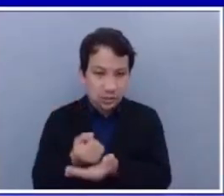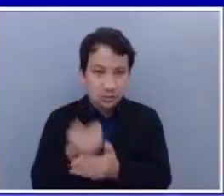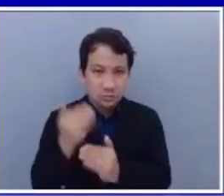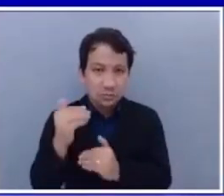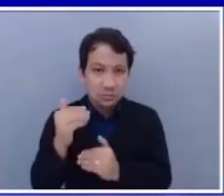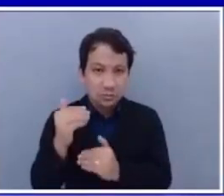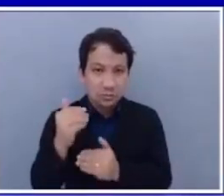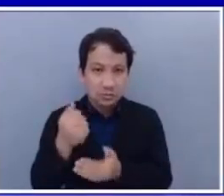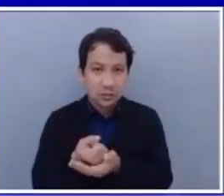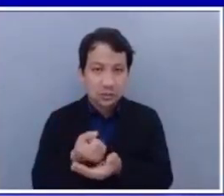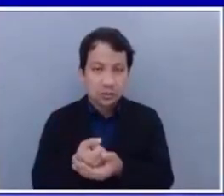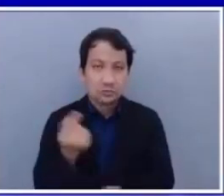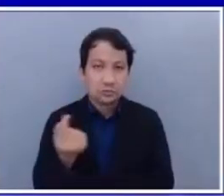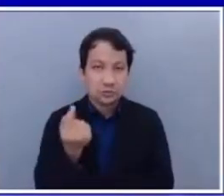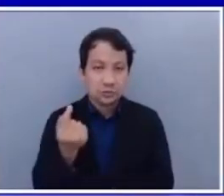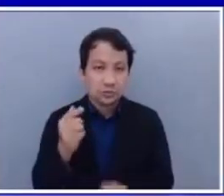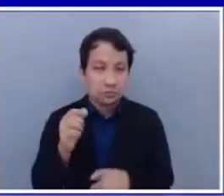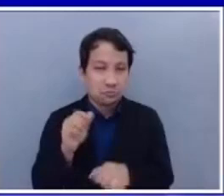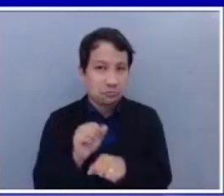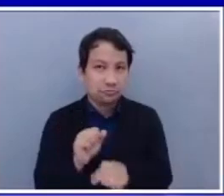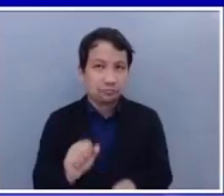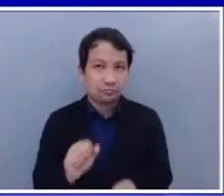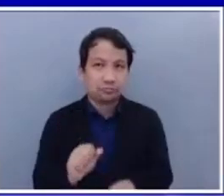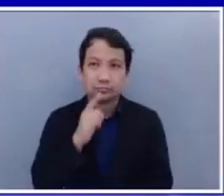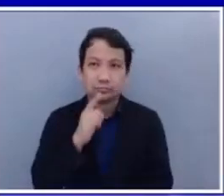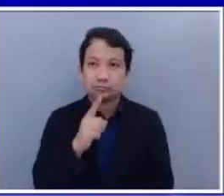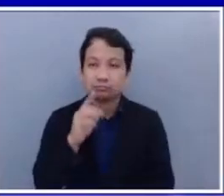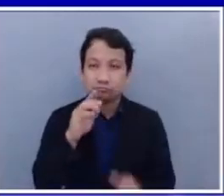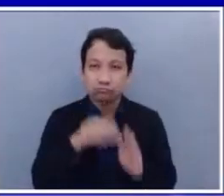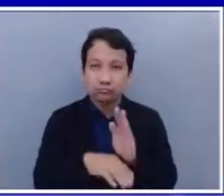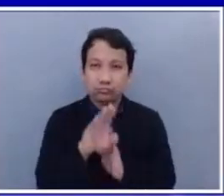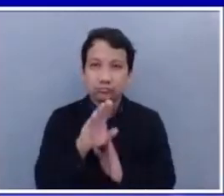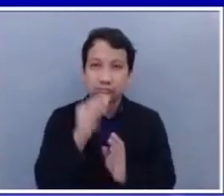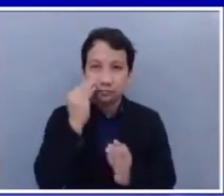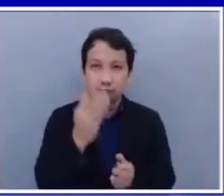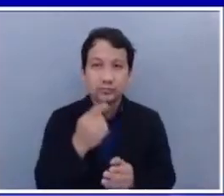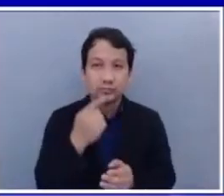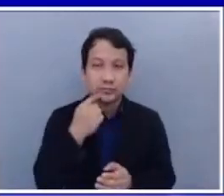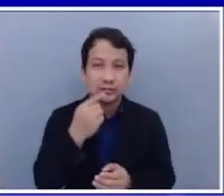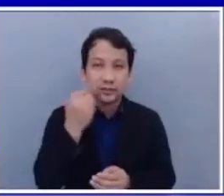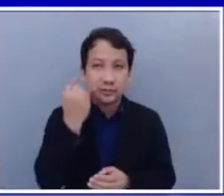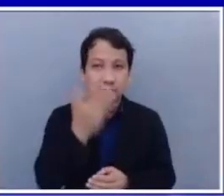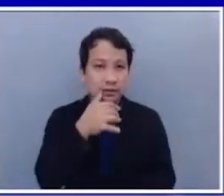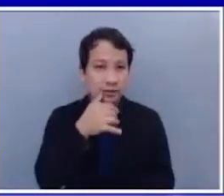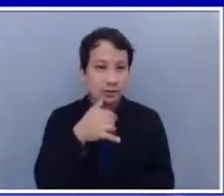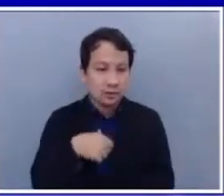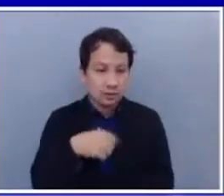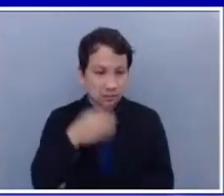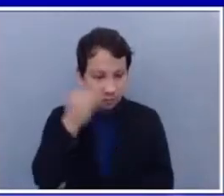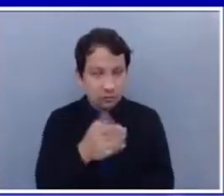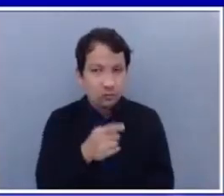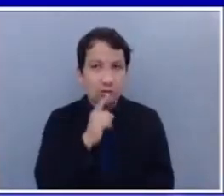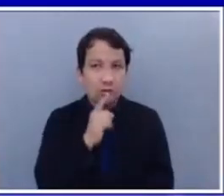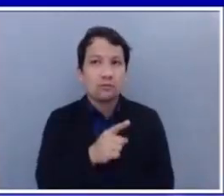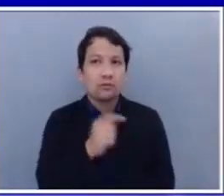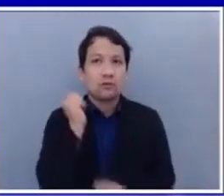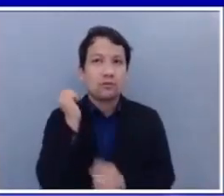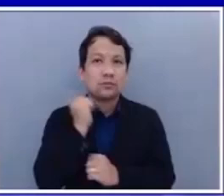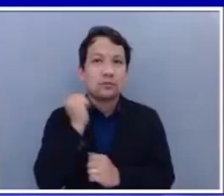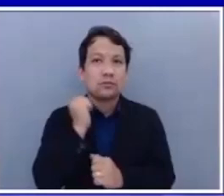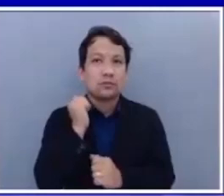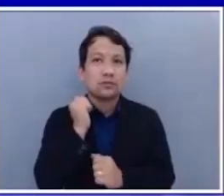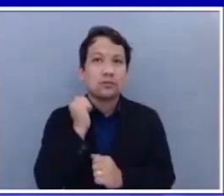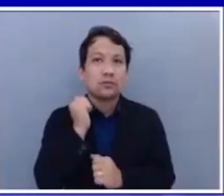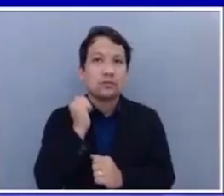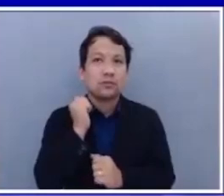yung inflation naman talaga, as na-mention ko yun kahapon, ano, na talagang may expectation na tataas yung para tataas talaga